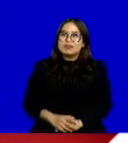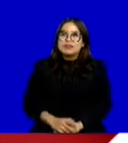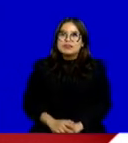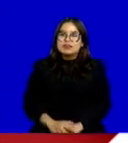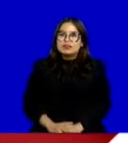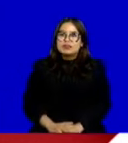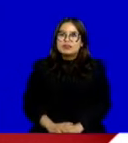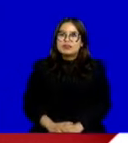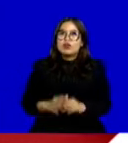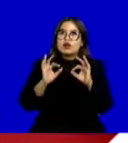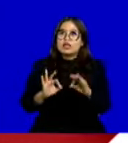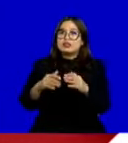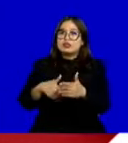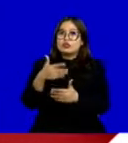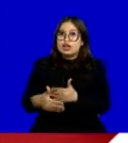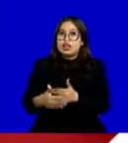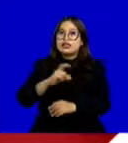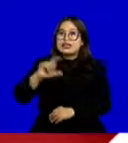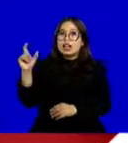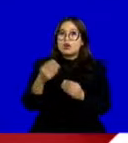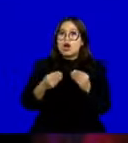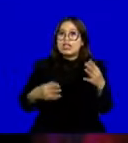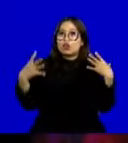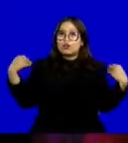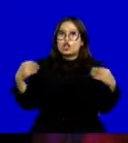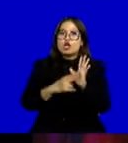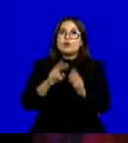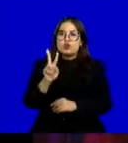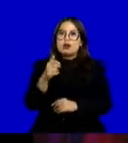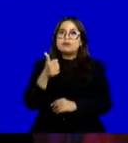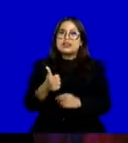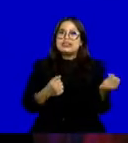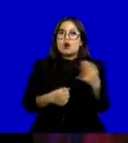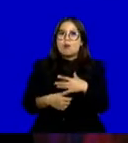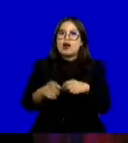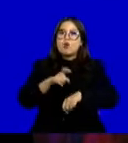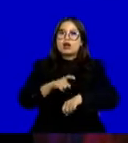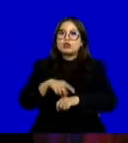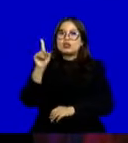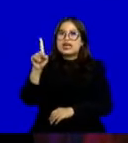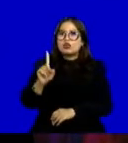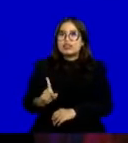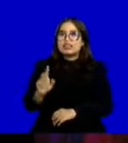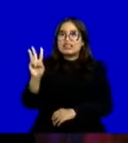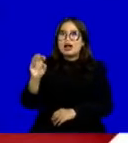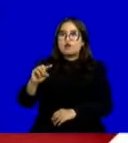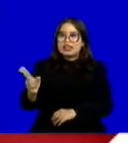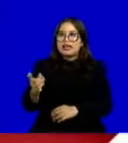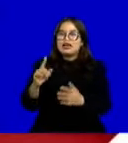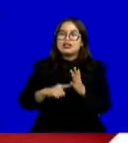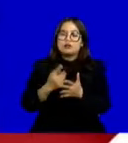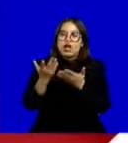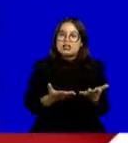sekali berikutnya calon wakil gunu nomor urut 2 kami persilakan untuk menjawab waktu anda 1 menit 30 detik